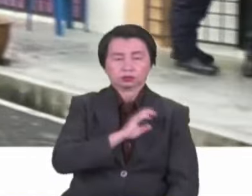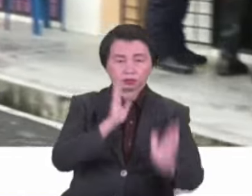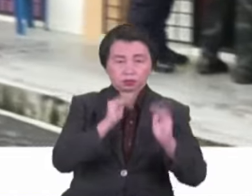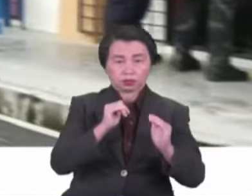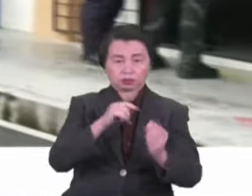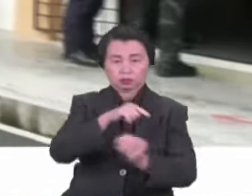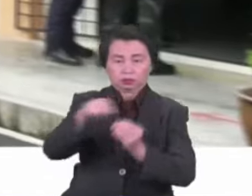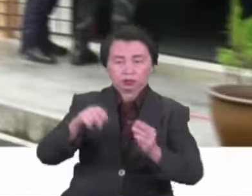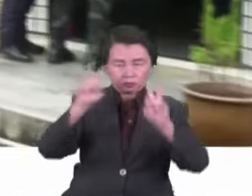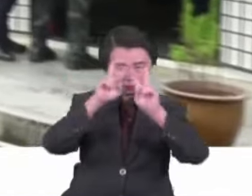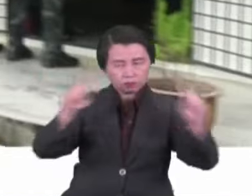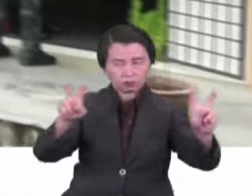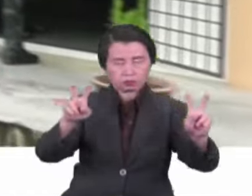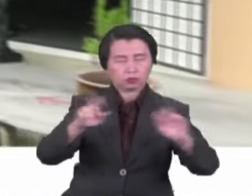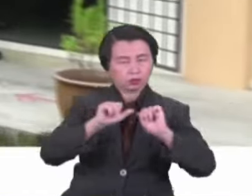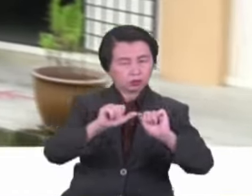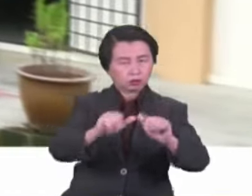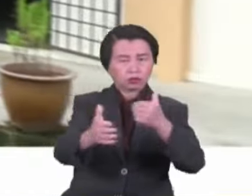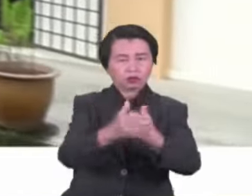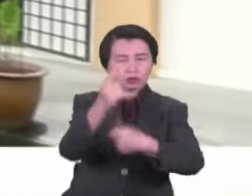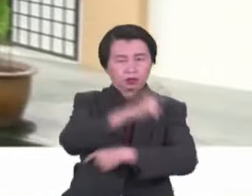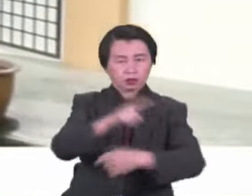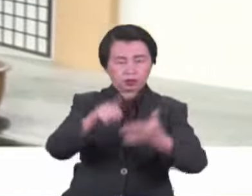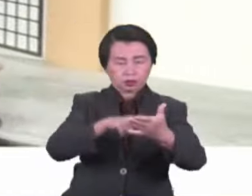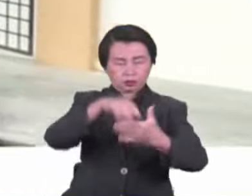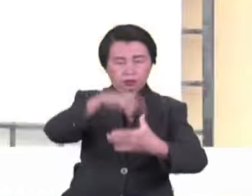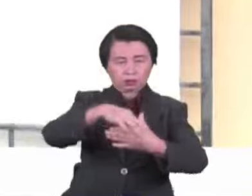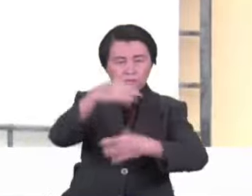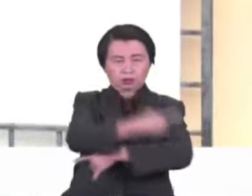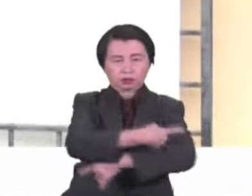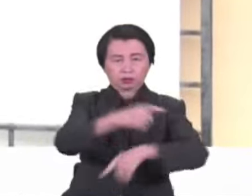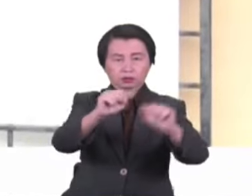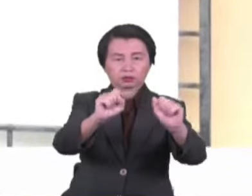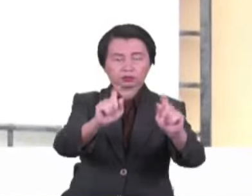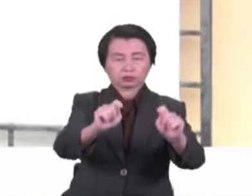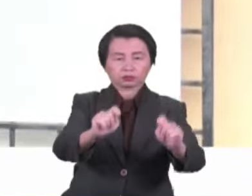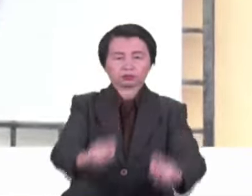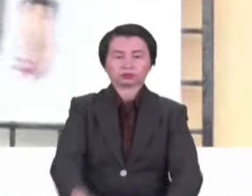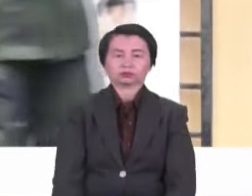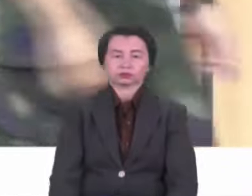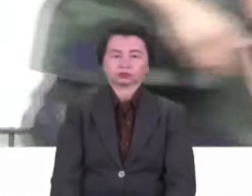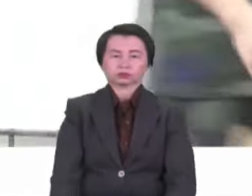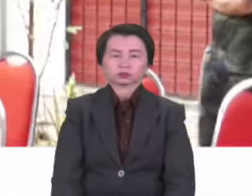mengharapkan situasi harmoni itu berterusan sehingga hari mengundi Sabtu ini.